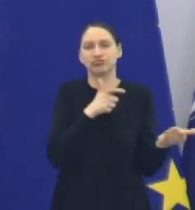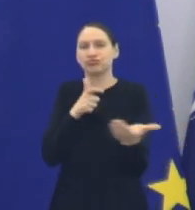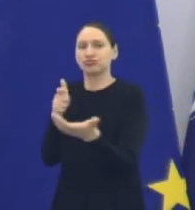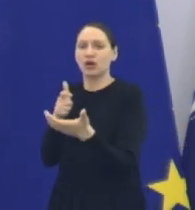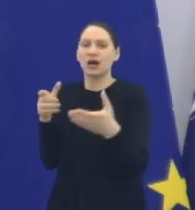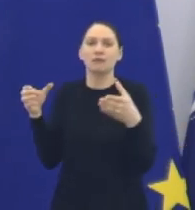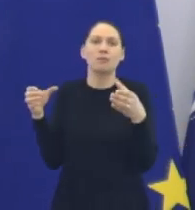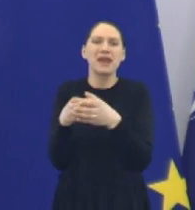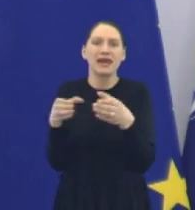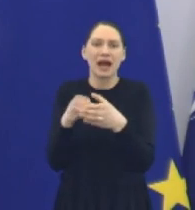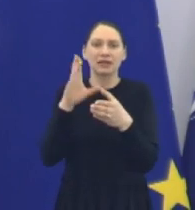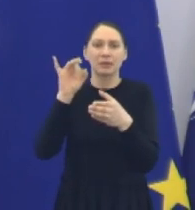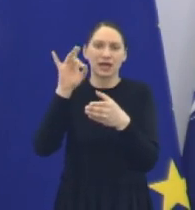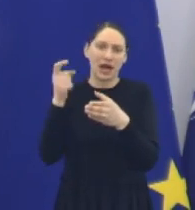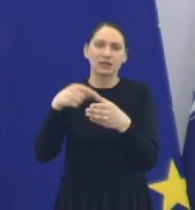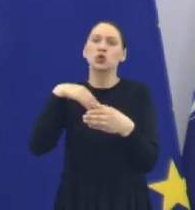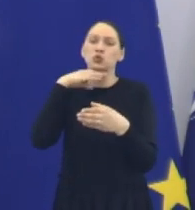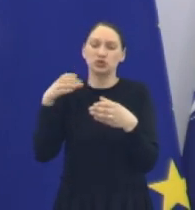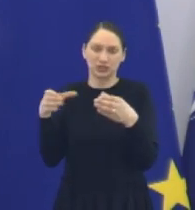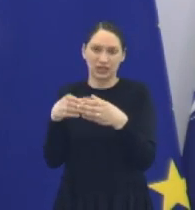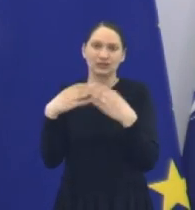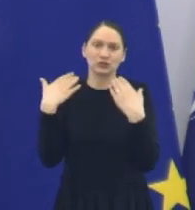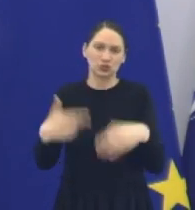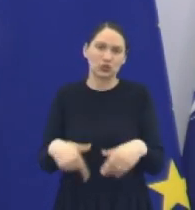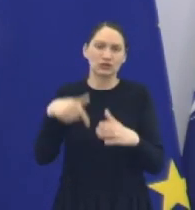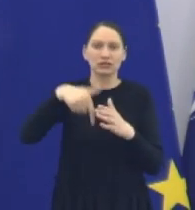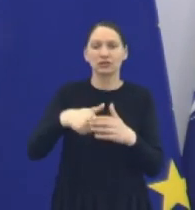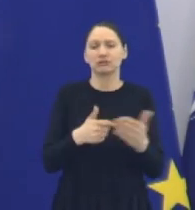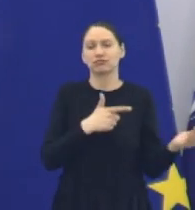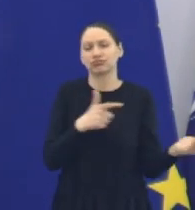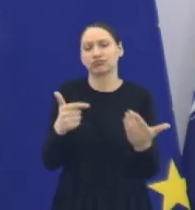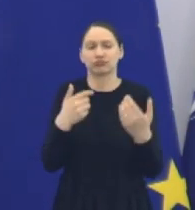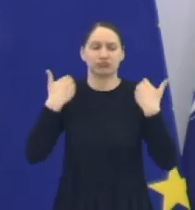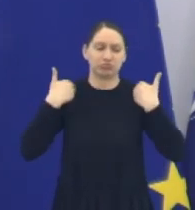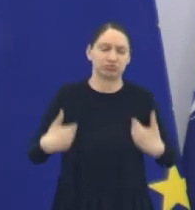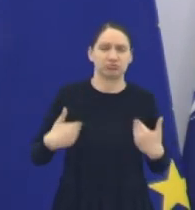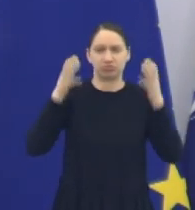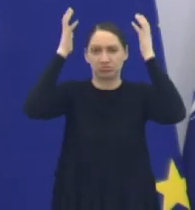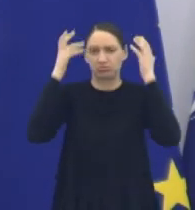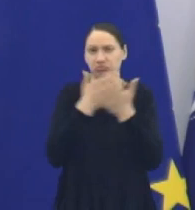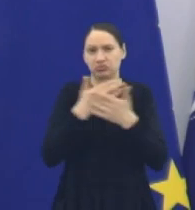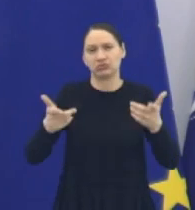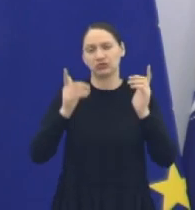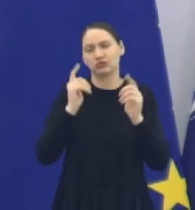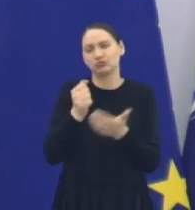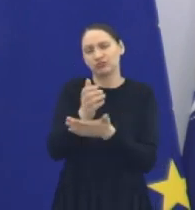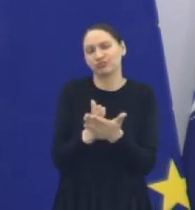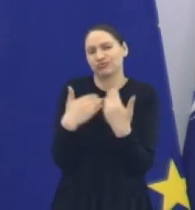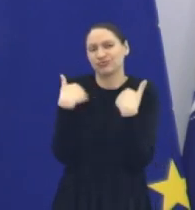dydžio karinį vienetą ir, žinoma, suteikia visą reikalingą amuniciją, jos ten taip pat yra pakankamai.